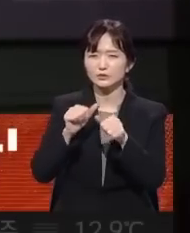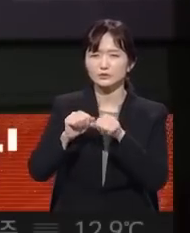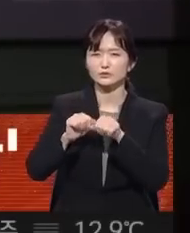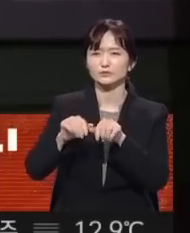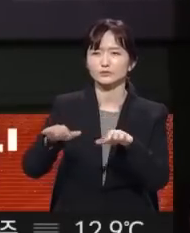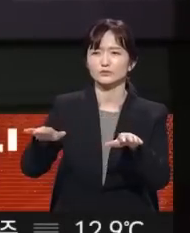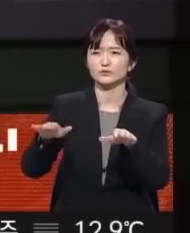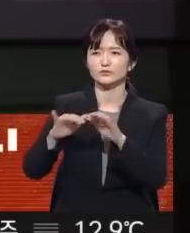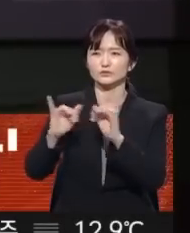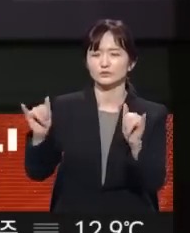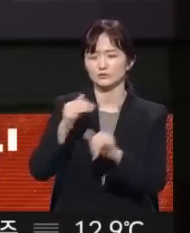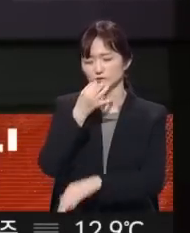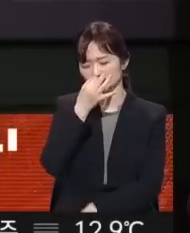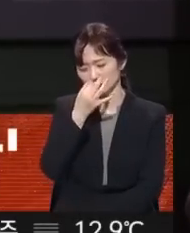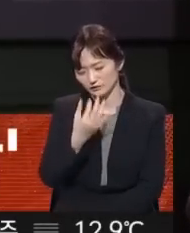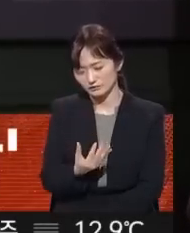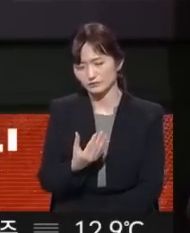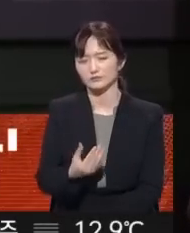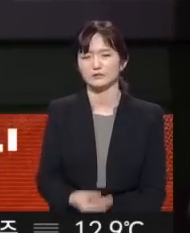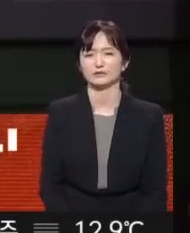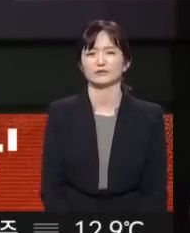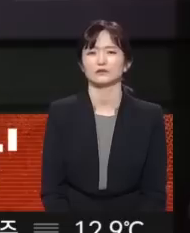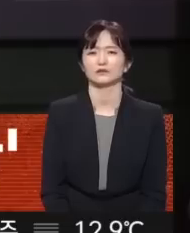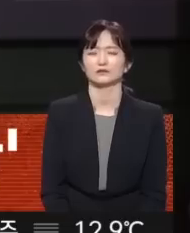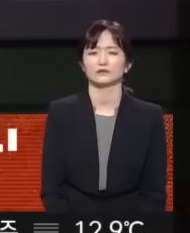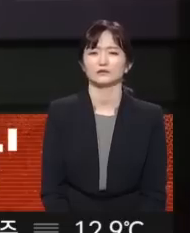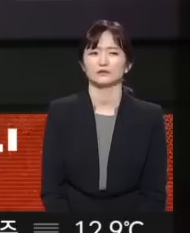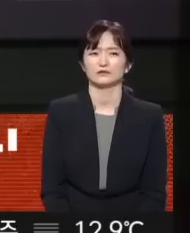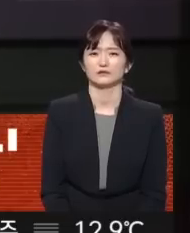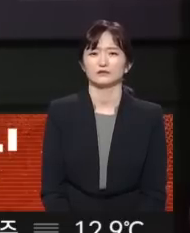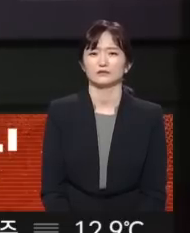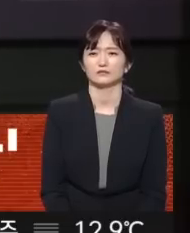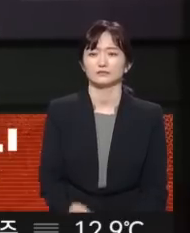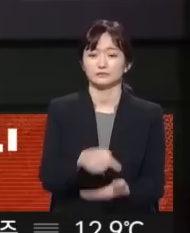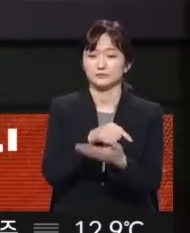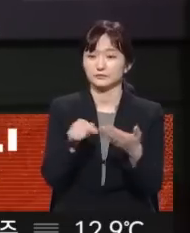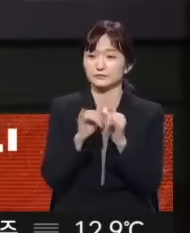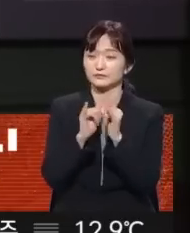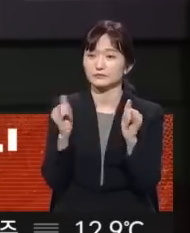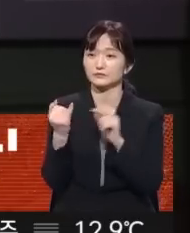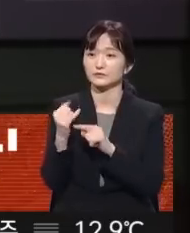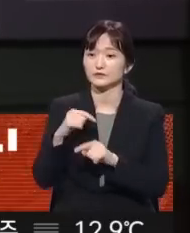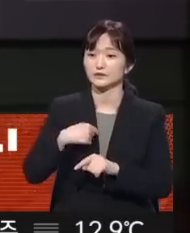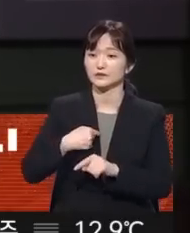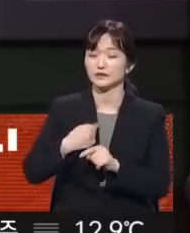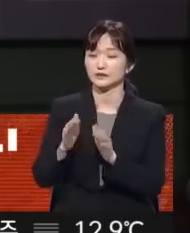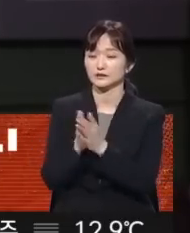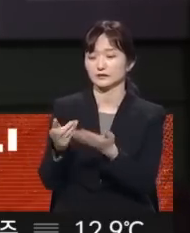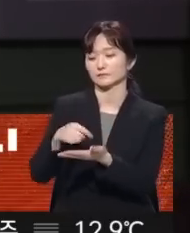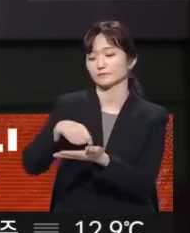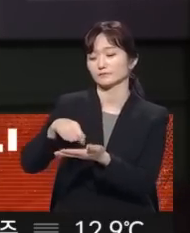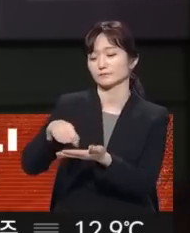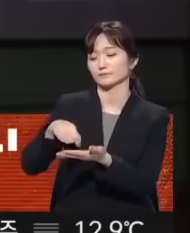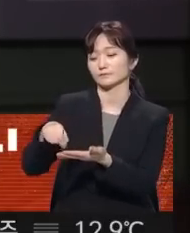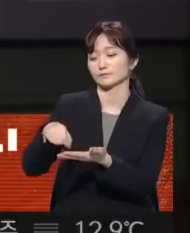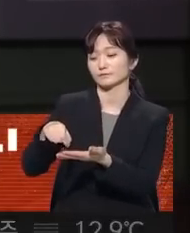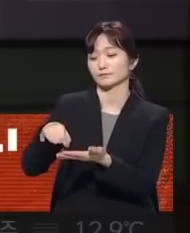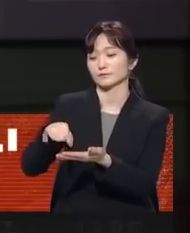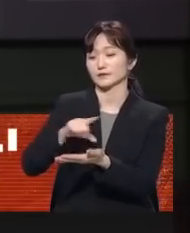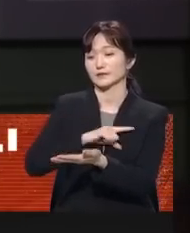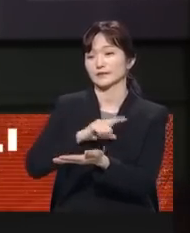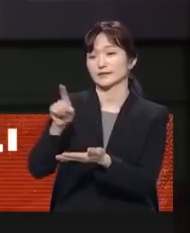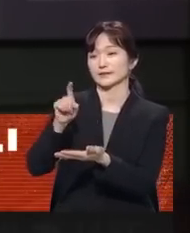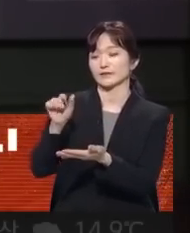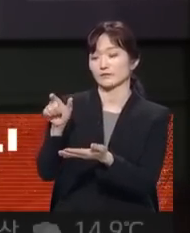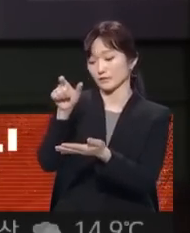있어서이 주민들이 더 힘들어하고 있는 상황입니다 일단 첫 번째로이 피해자가 자신의 일기장에 10명 정도 되는 가해자 이름을 쭉 적어서